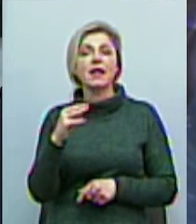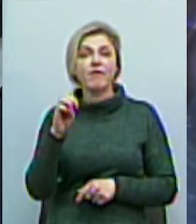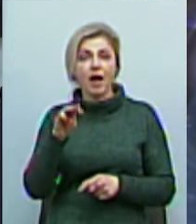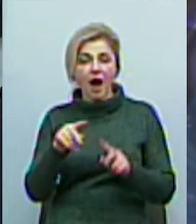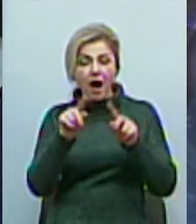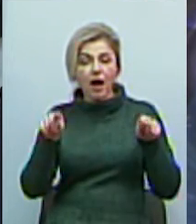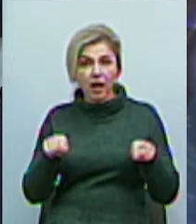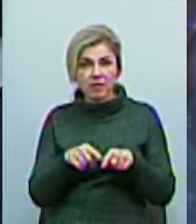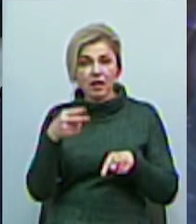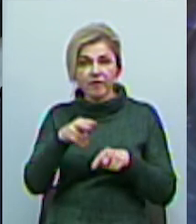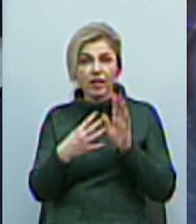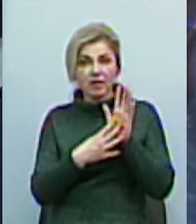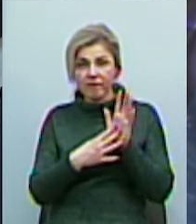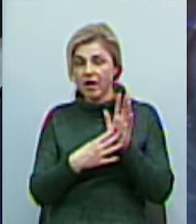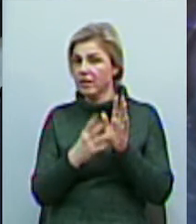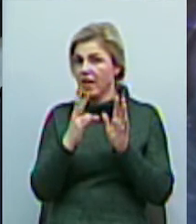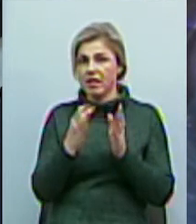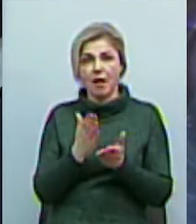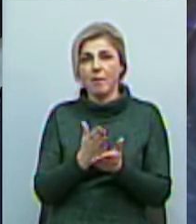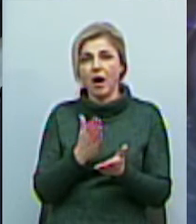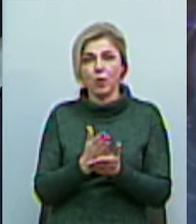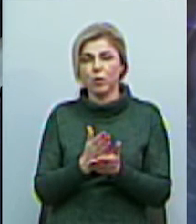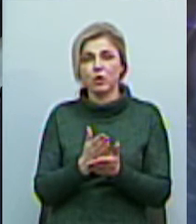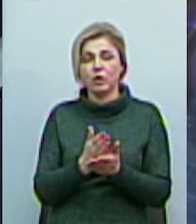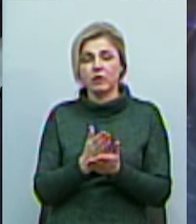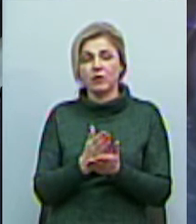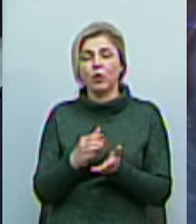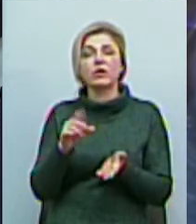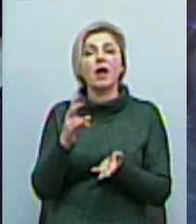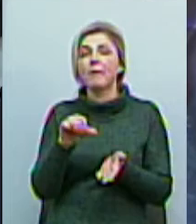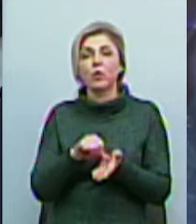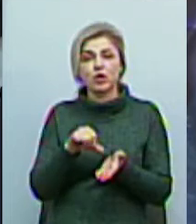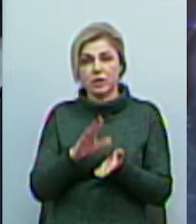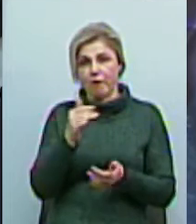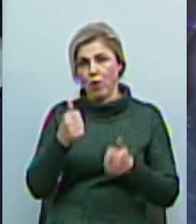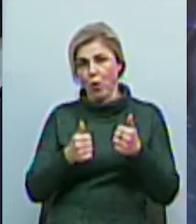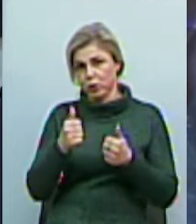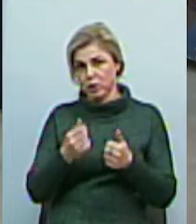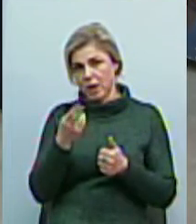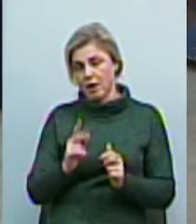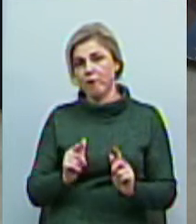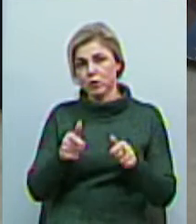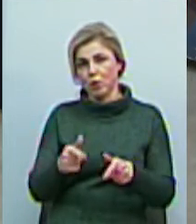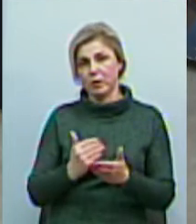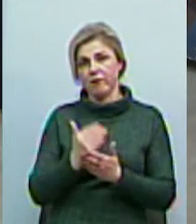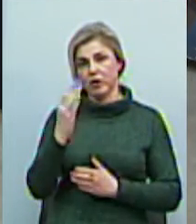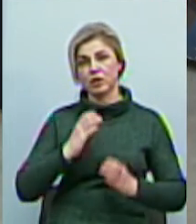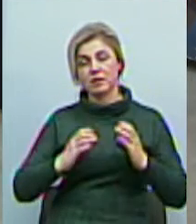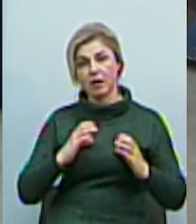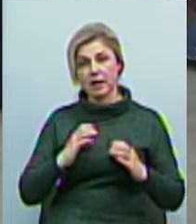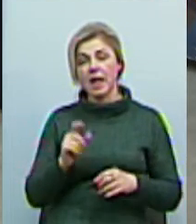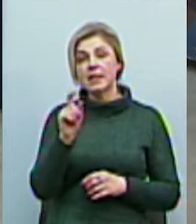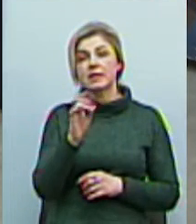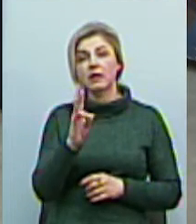2009 року не будуть мати приймати участь в конкурсі до вступу до вищого навчального закладу. Тобто